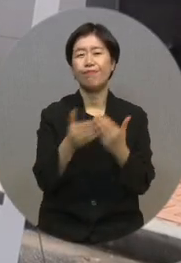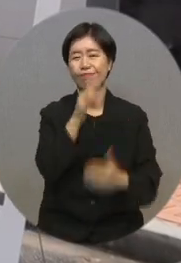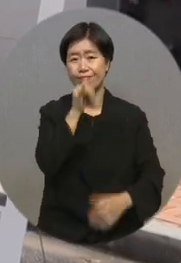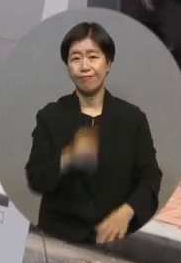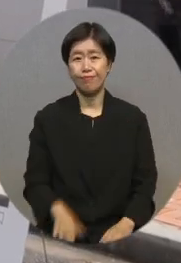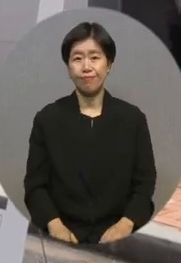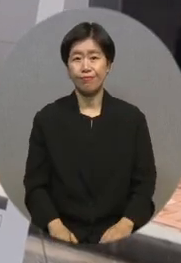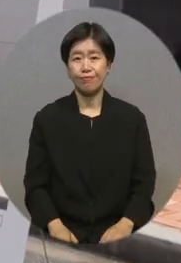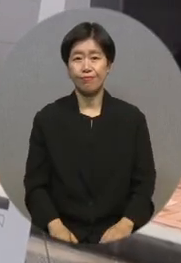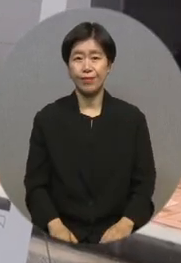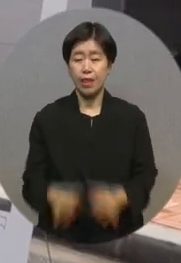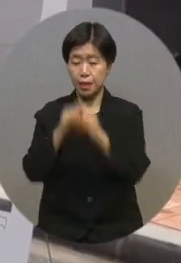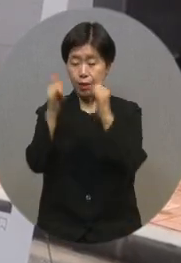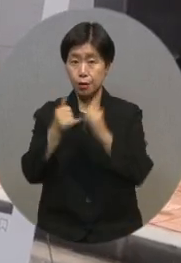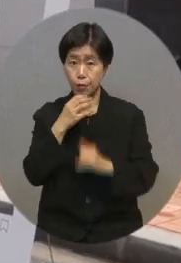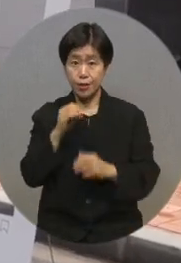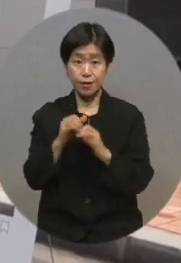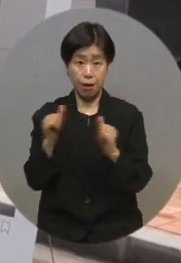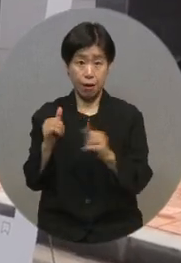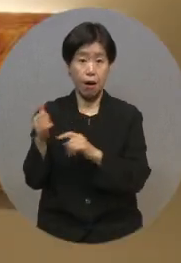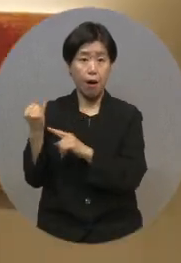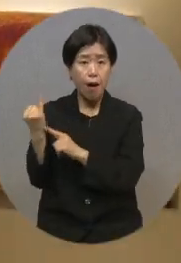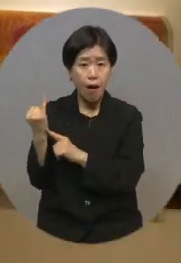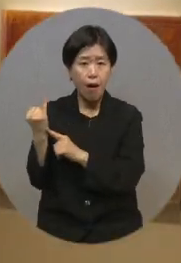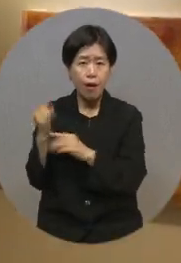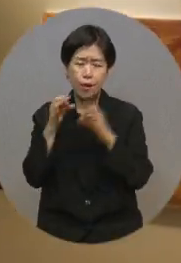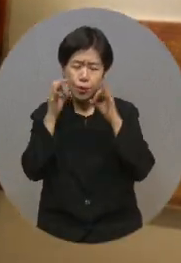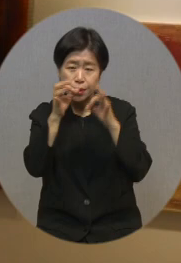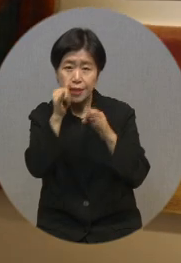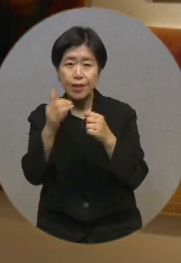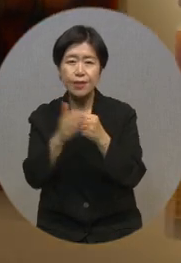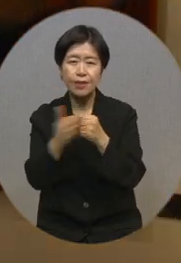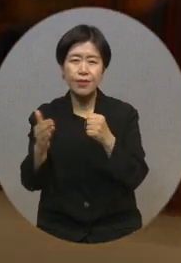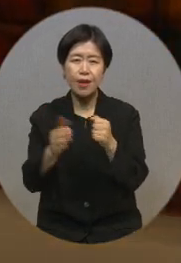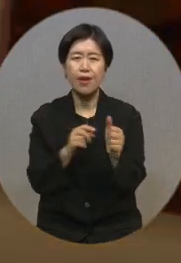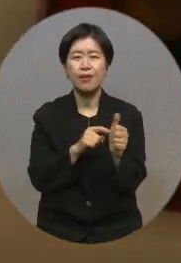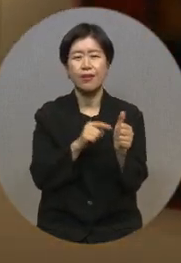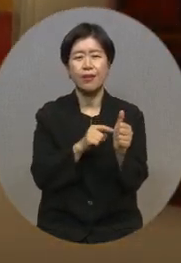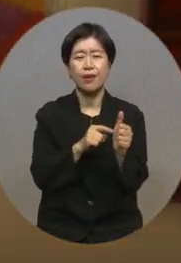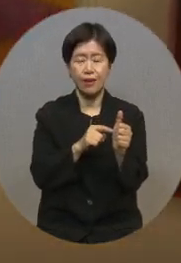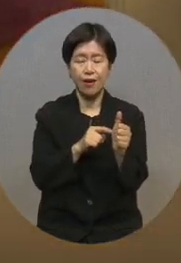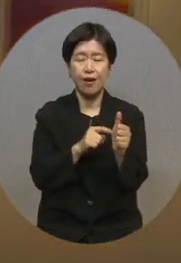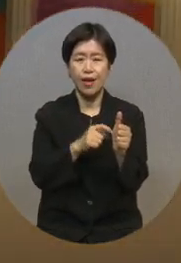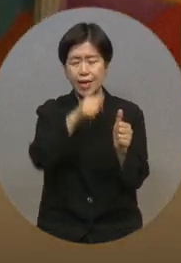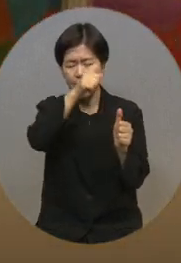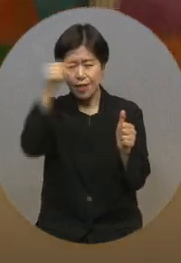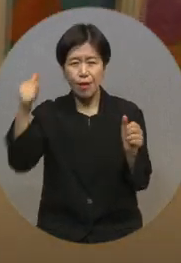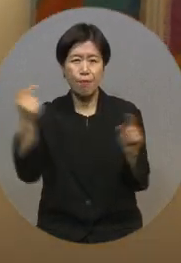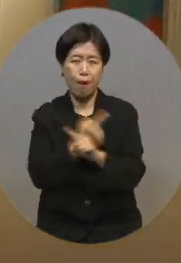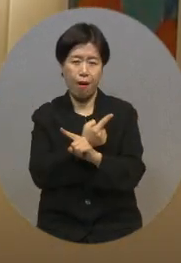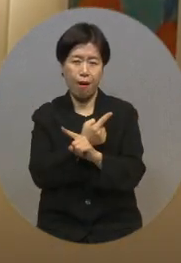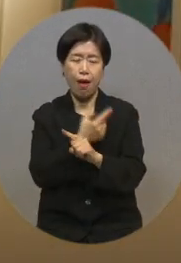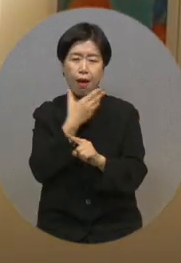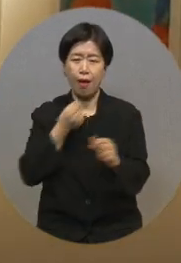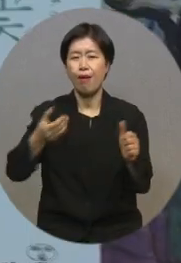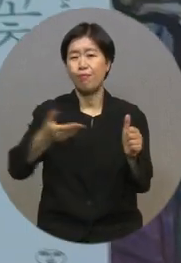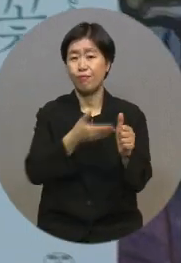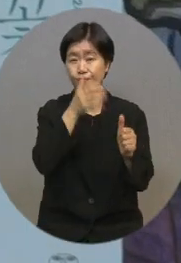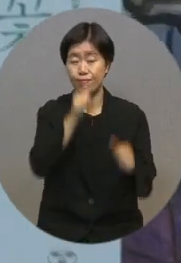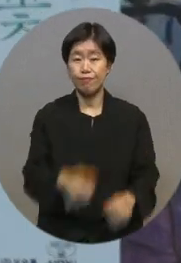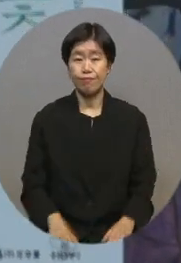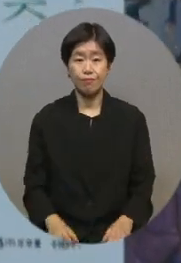복지사의 섬세한 관심이 장애인 거주시설에서 나이 들어가는 한 사람의 인생을 바꾸어 놓았습니다.